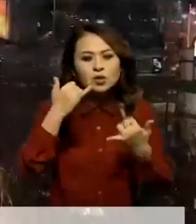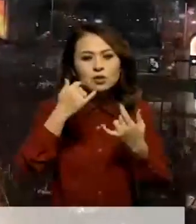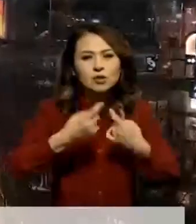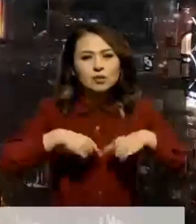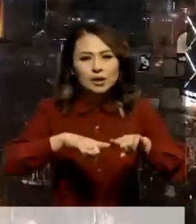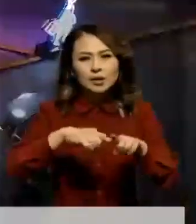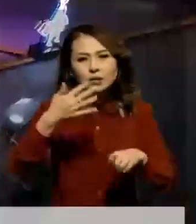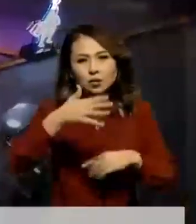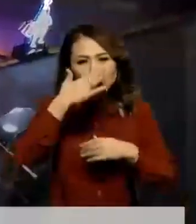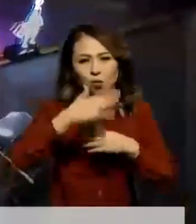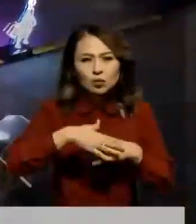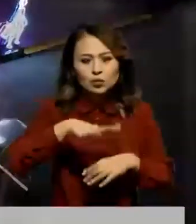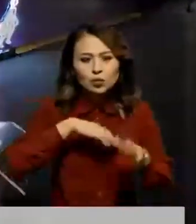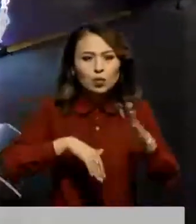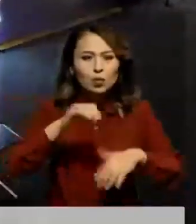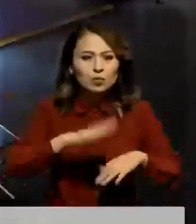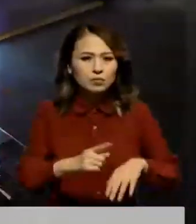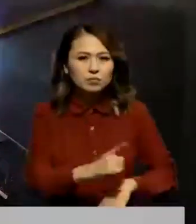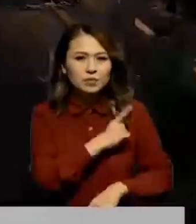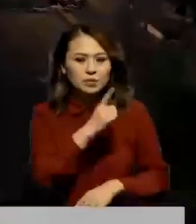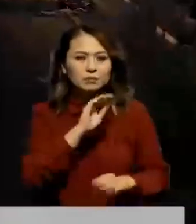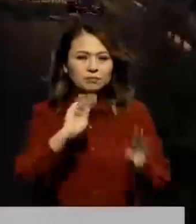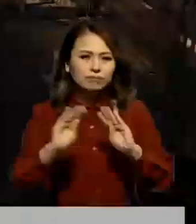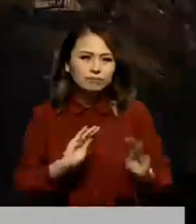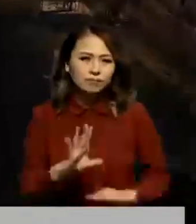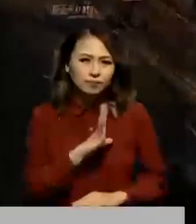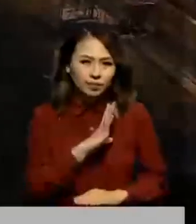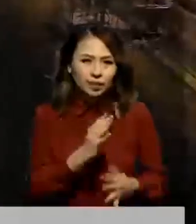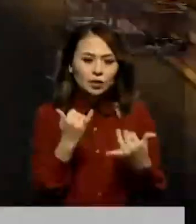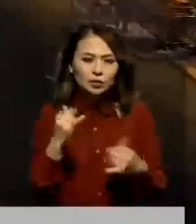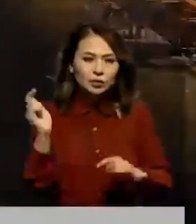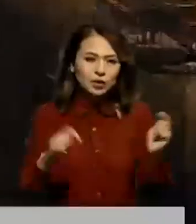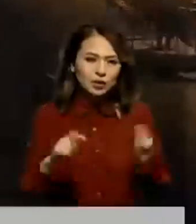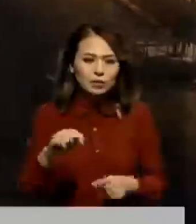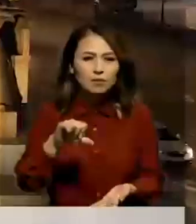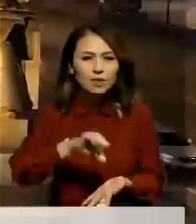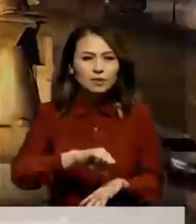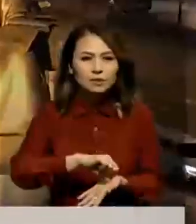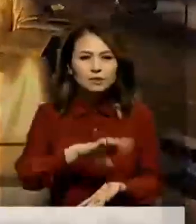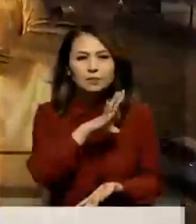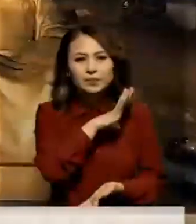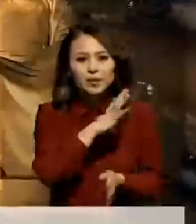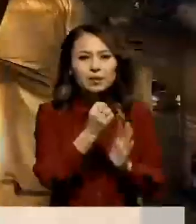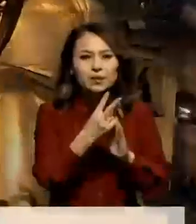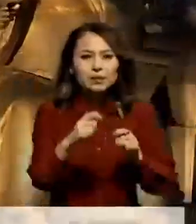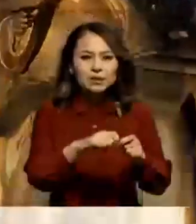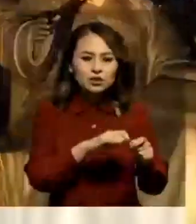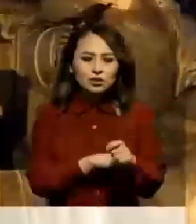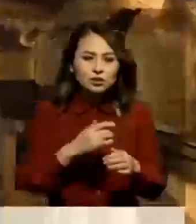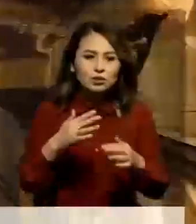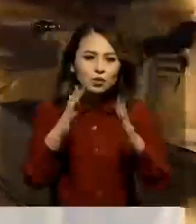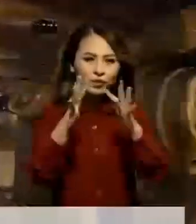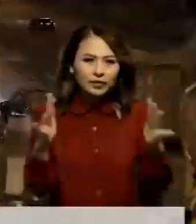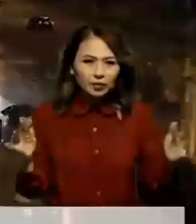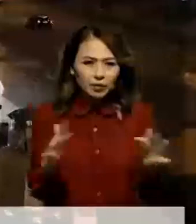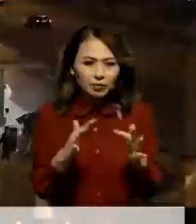ұйымдастырылған жәрмекеге 50-ге жуық қолөнершінің бұйымдары қойылған. Бұл жерге келушілер мерекенің басты нышаны салынан алатын 12 метрлік шыршаның